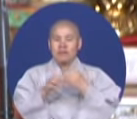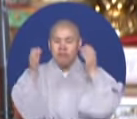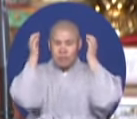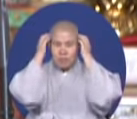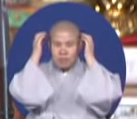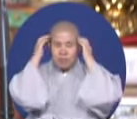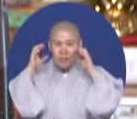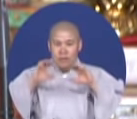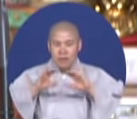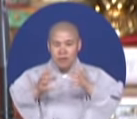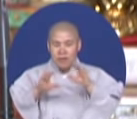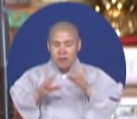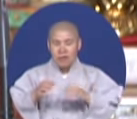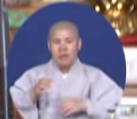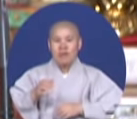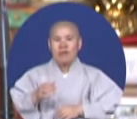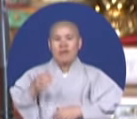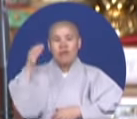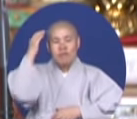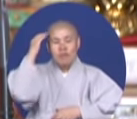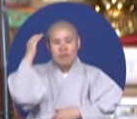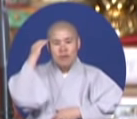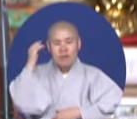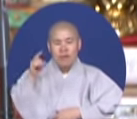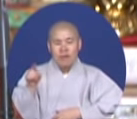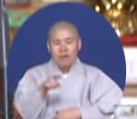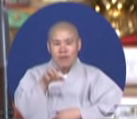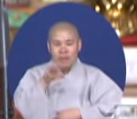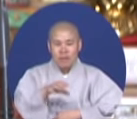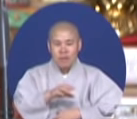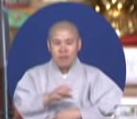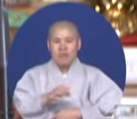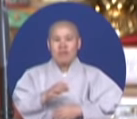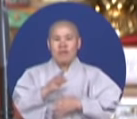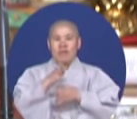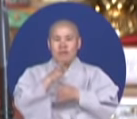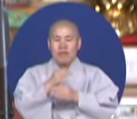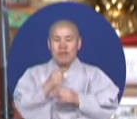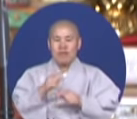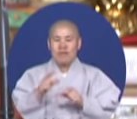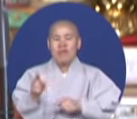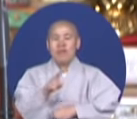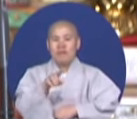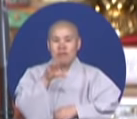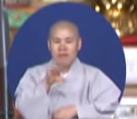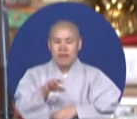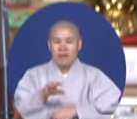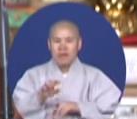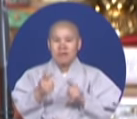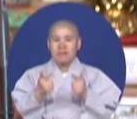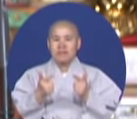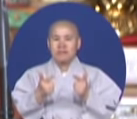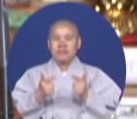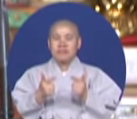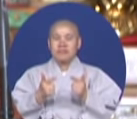사바세계 대한민국 어디 몇 번지 몇 호 그게 아니고